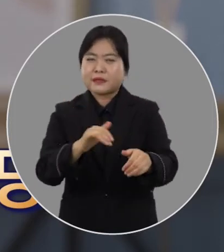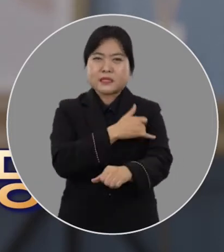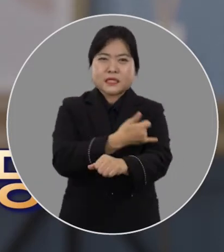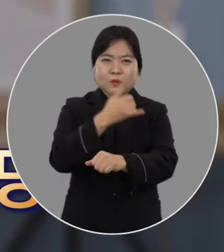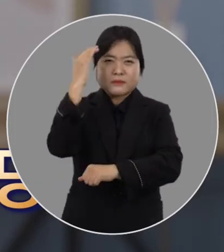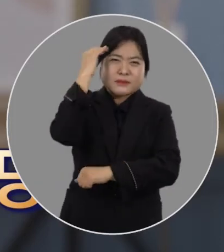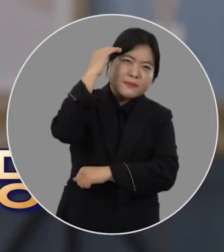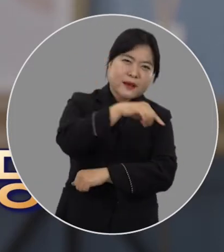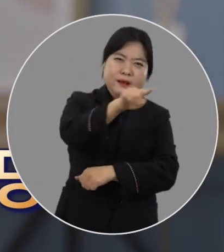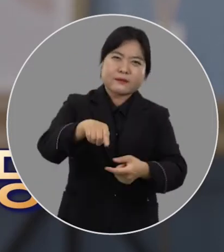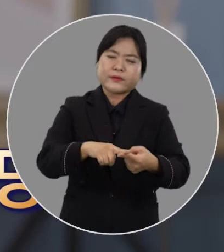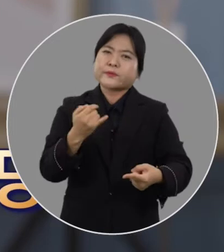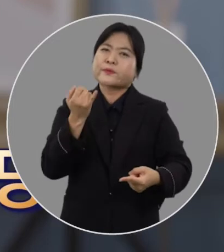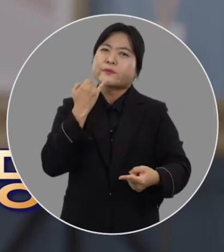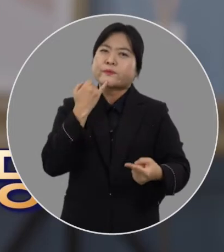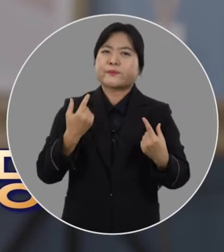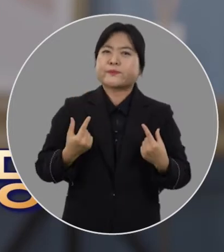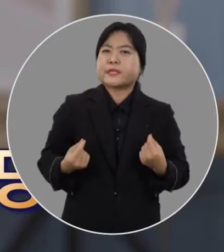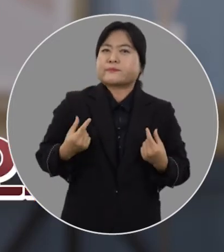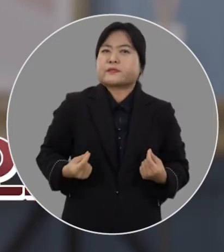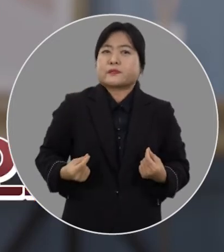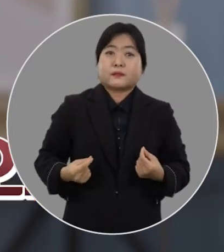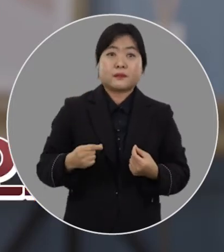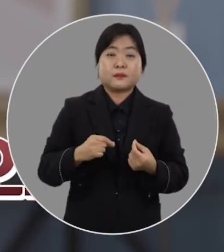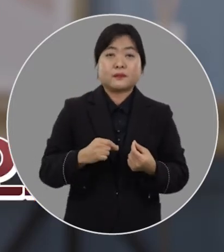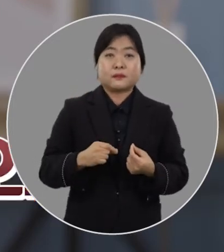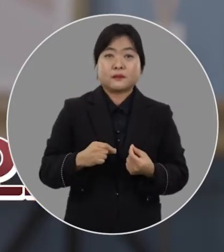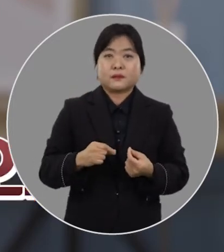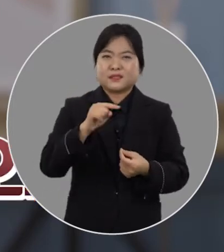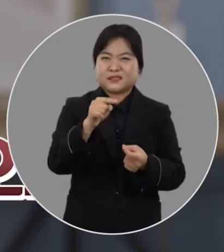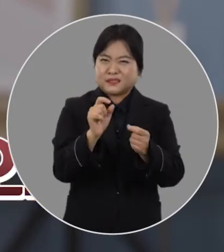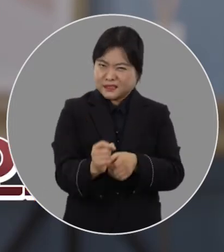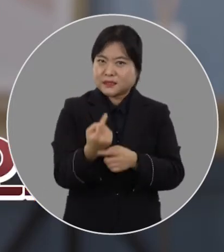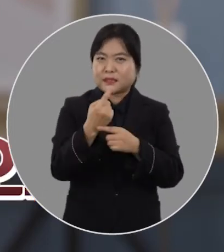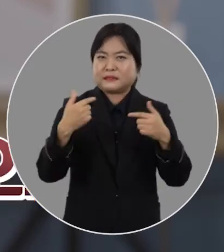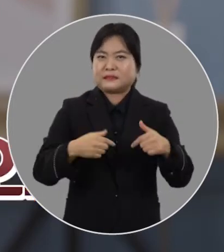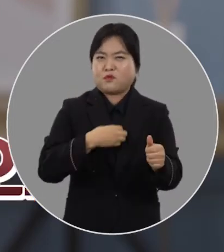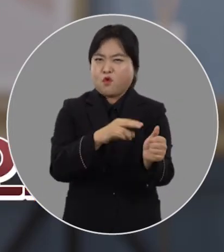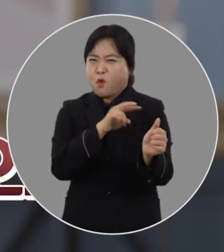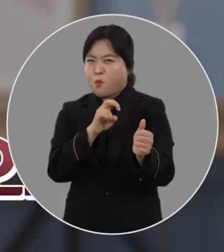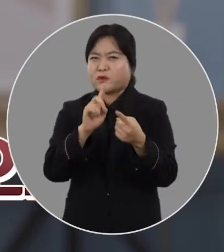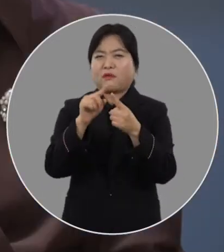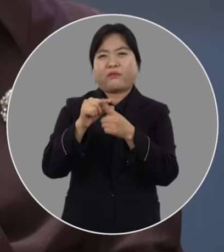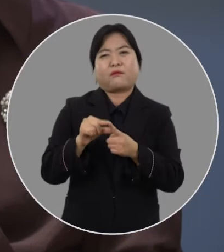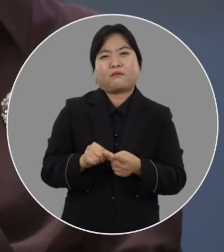침해를 정당화하려는 시도들이 나타나는데요. 그 시작에는 늘 혐오 표현이 있습니다.